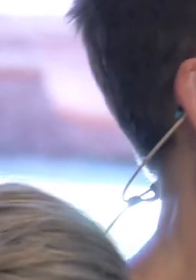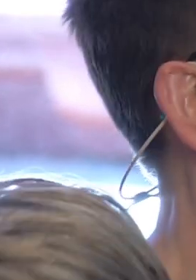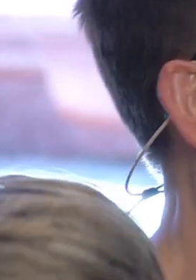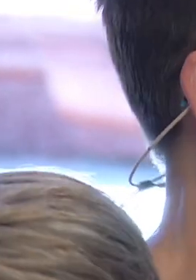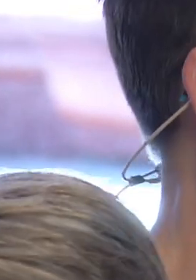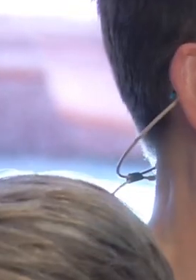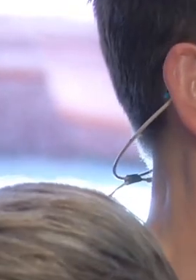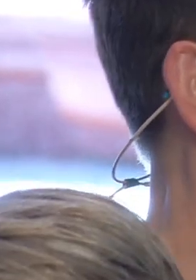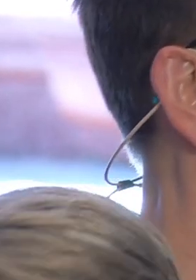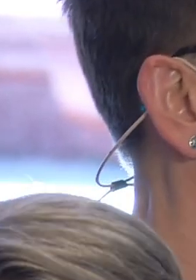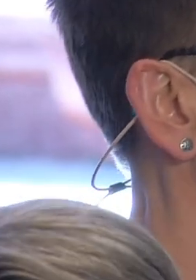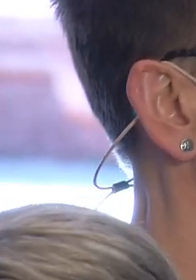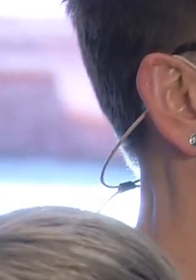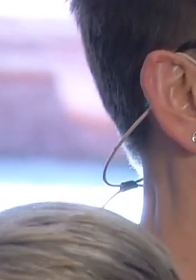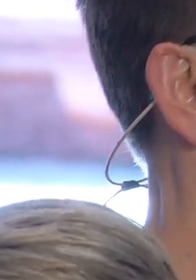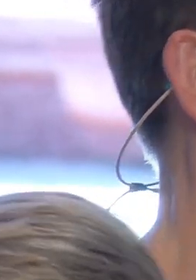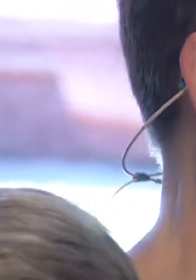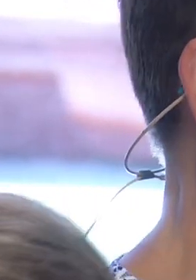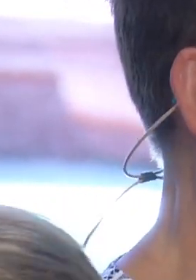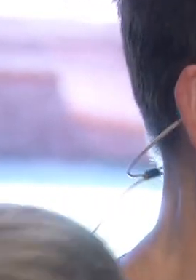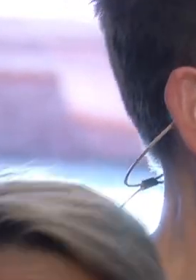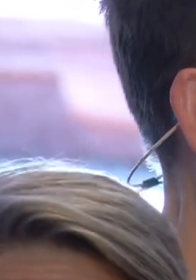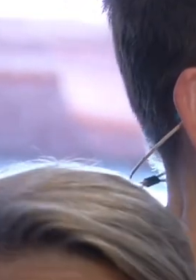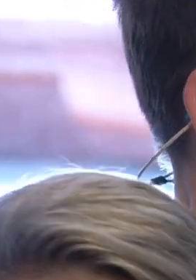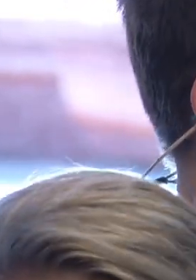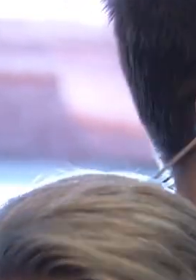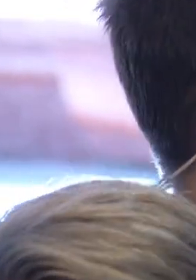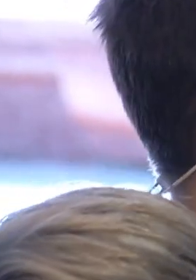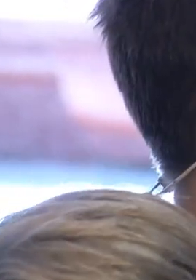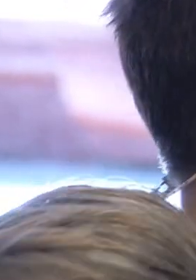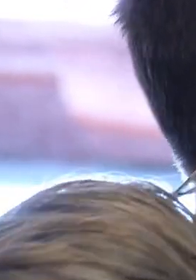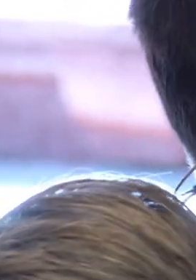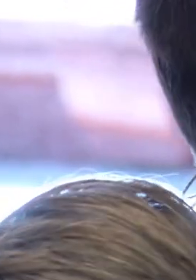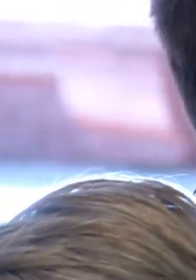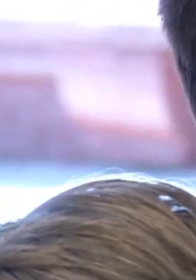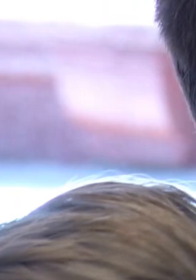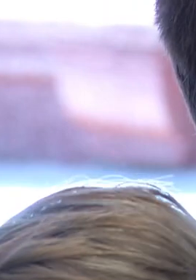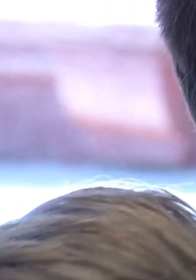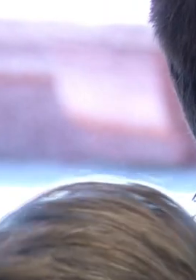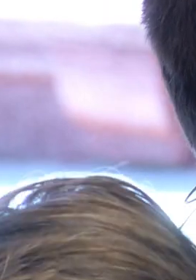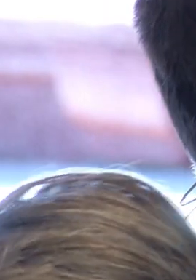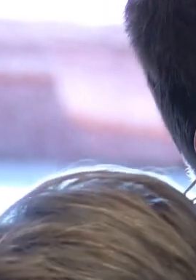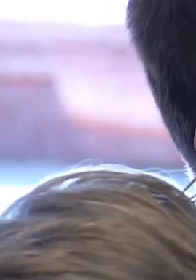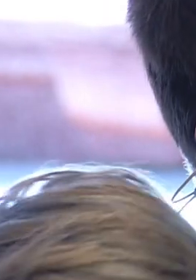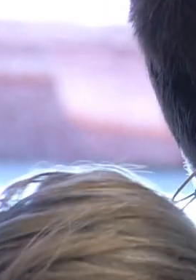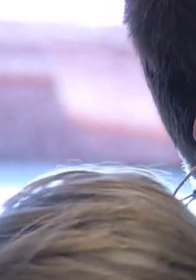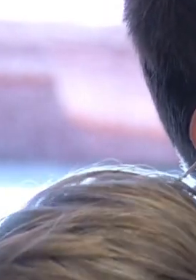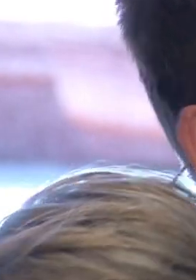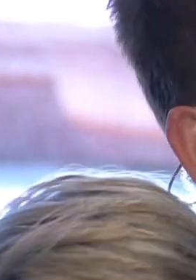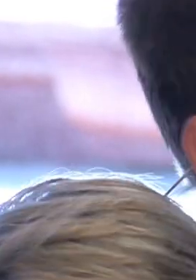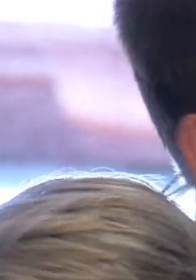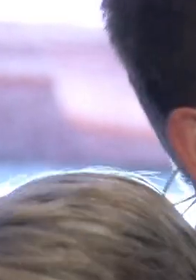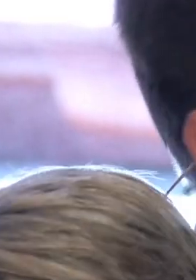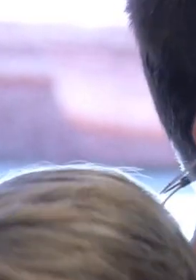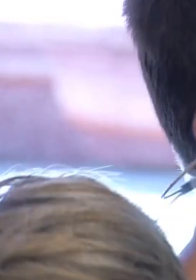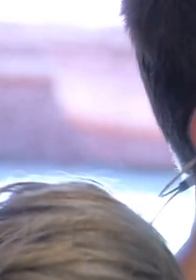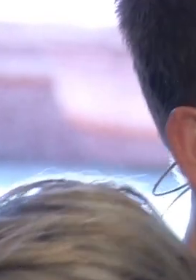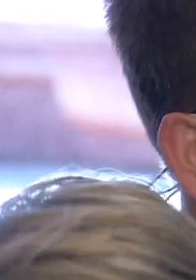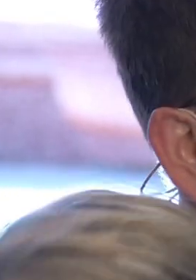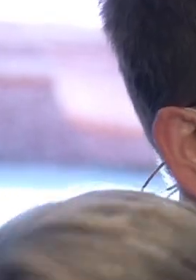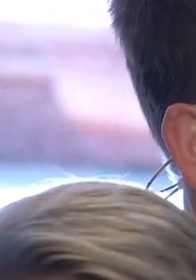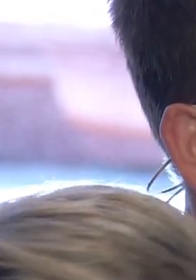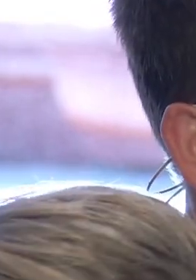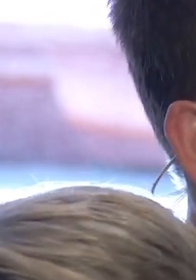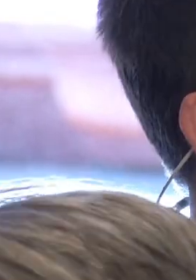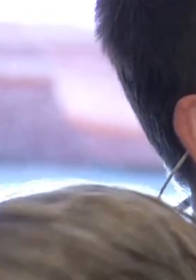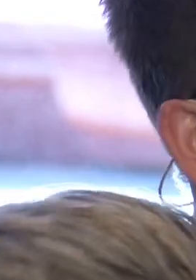helt nybakade människor in. Och två, men normalt sett så ska man ju inte behöva ta de värsta fallerna det första man gör i sin yrkesutövning. Men i den situationen